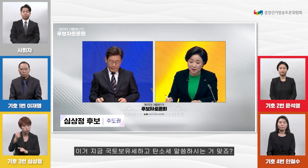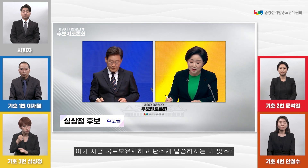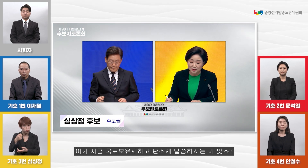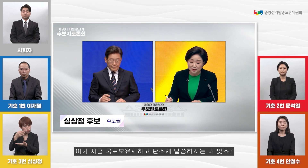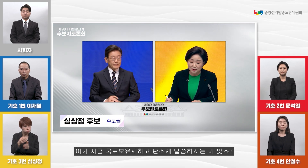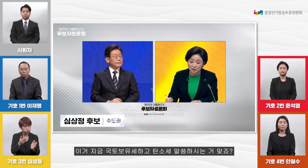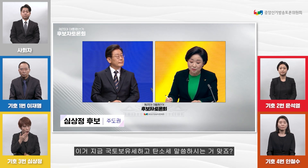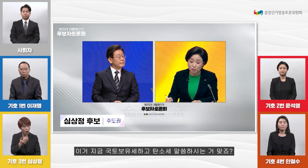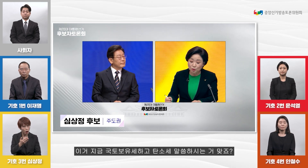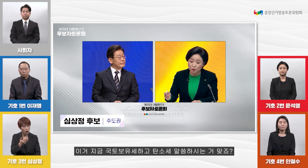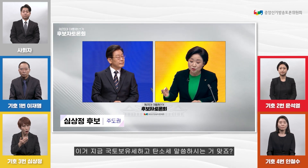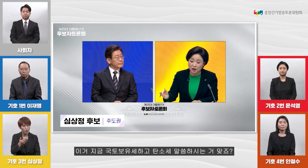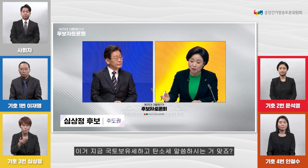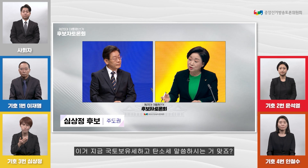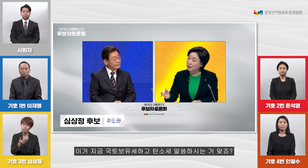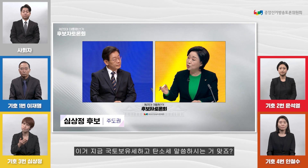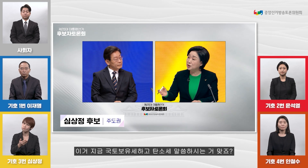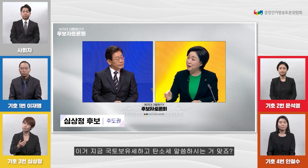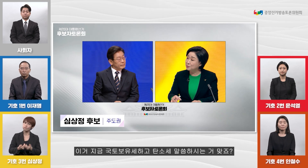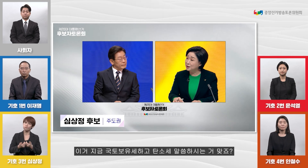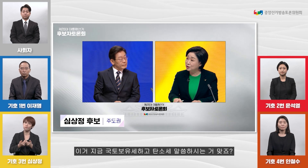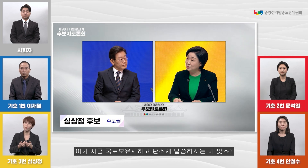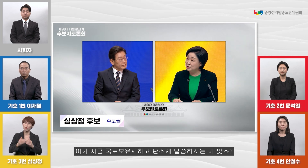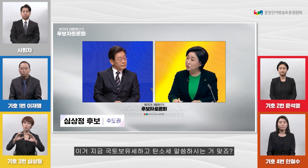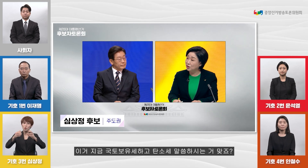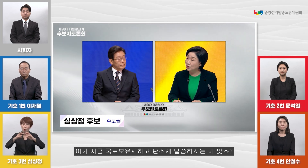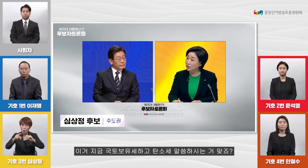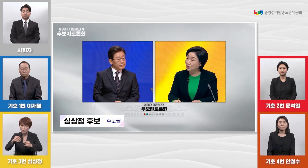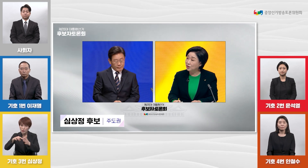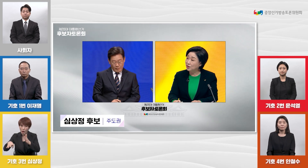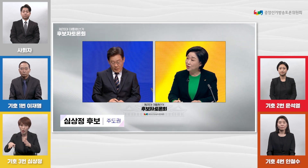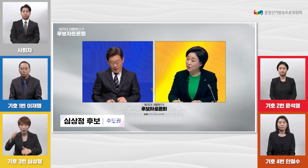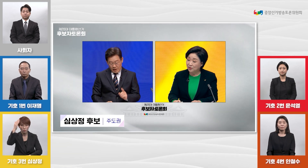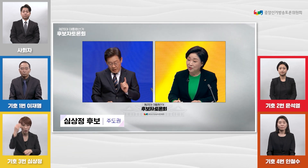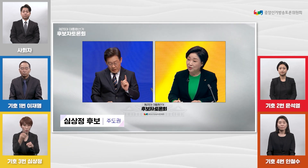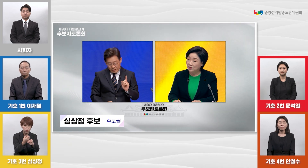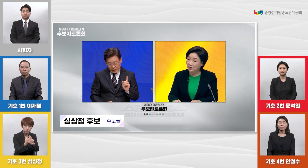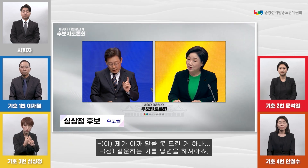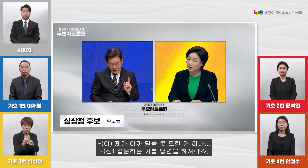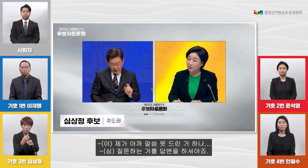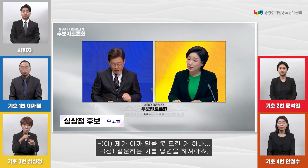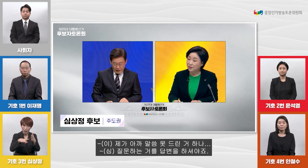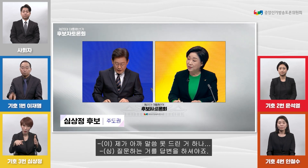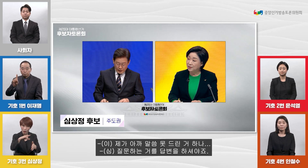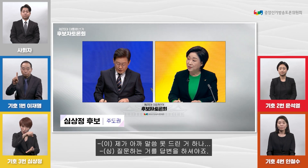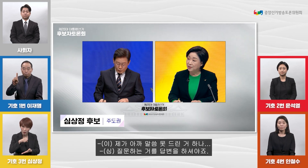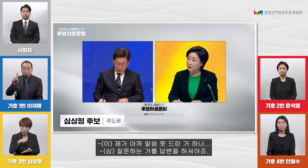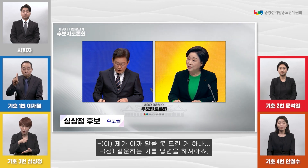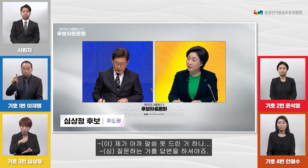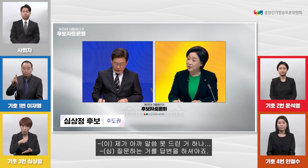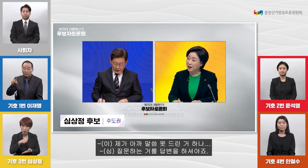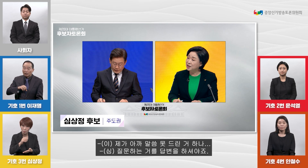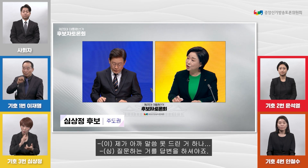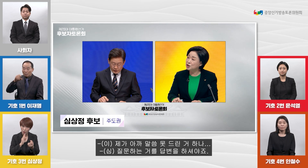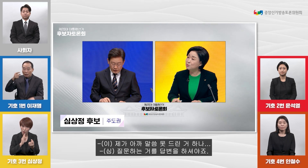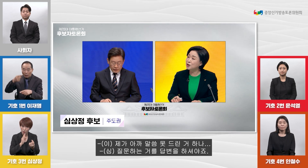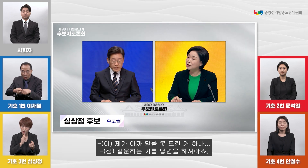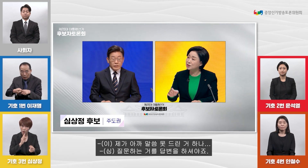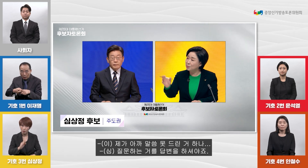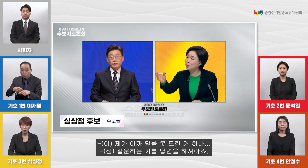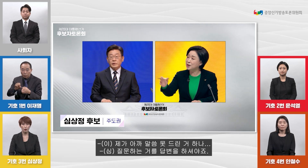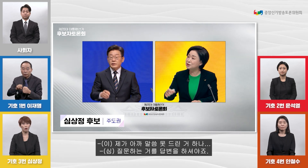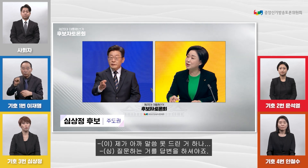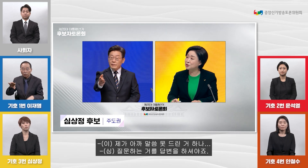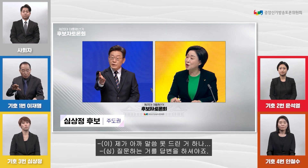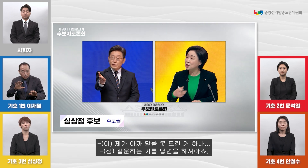지금 국토보유세하고 탄소세 말씀하시는 거 맞죠? 자, 제가 아까 말씀 못 드린 거 하나. 이거 질문하는